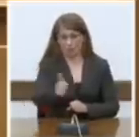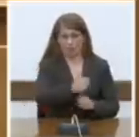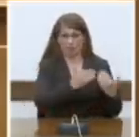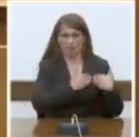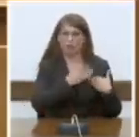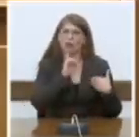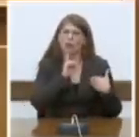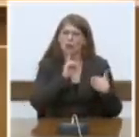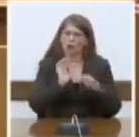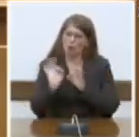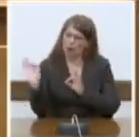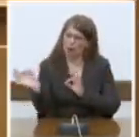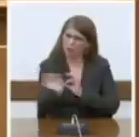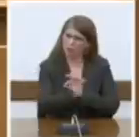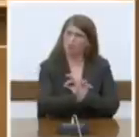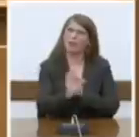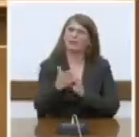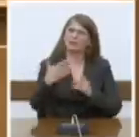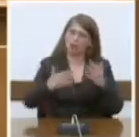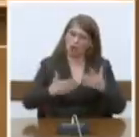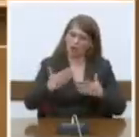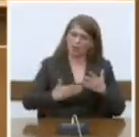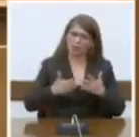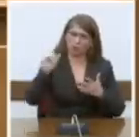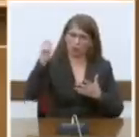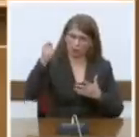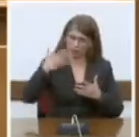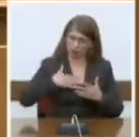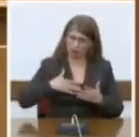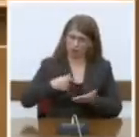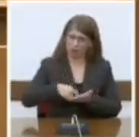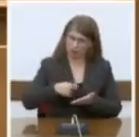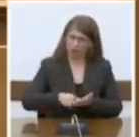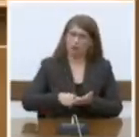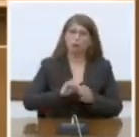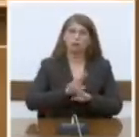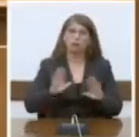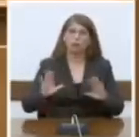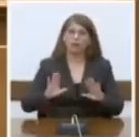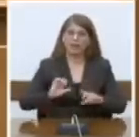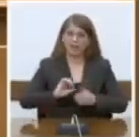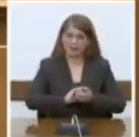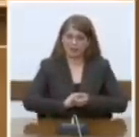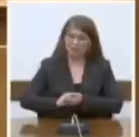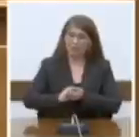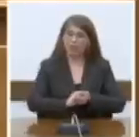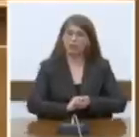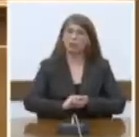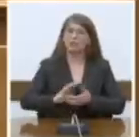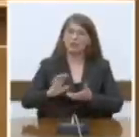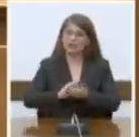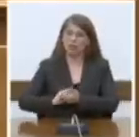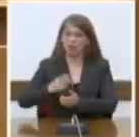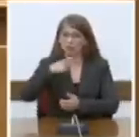πανδημία, ατομική ευθύνη και το τι λογαριασμό ρεύματος θα διαλέξεις, ατομική ευθύνη και με τον εργοδότη. Πουθενά συνδικάτα, πουθενά συλλογικά δικαιώματα,